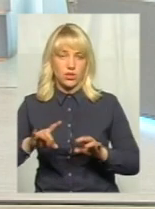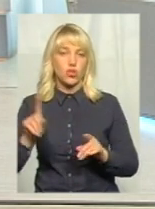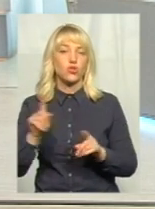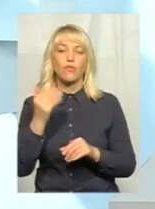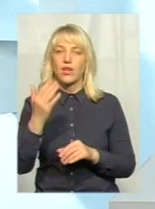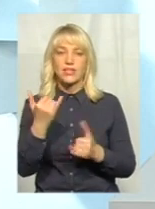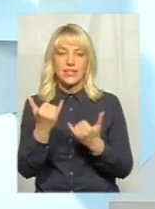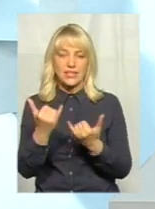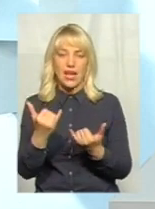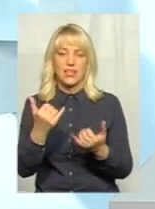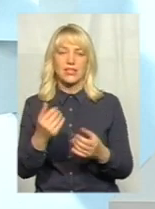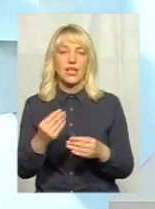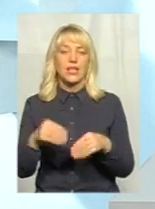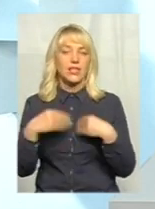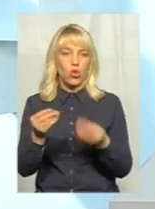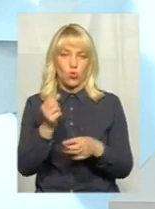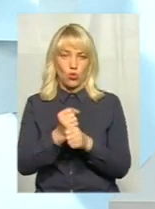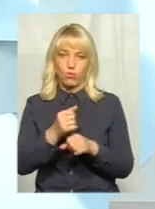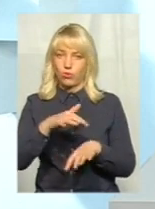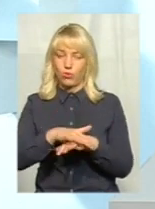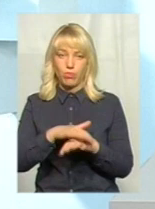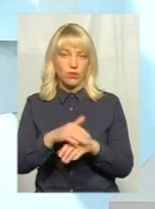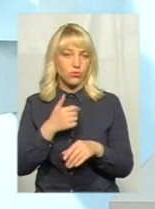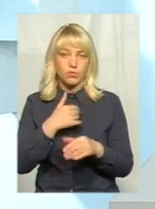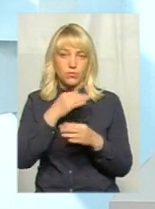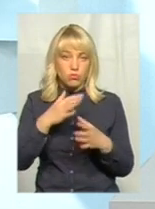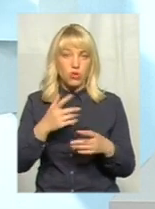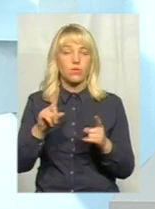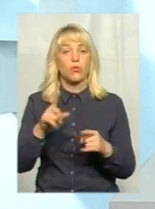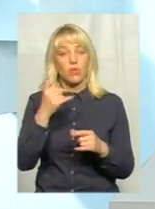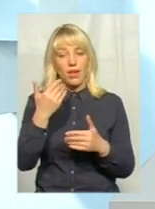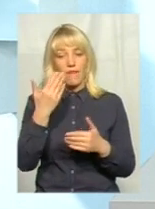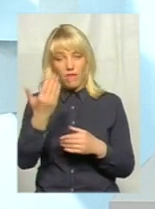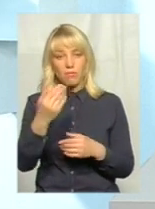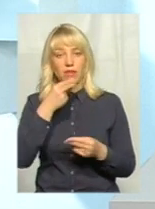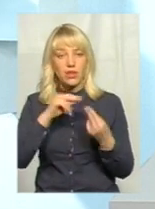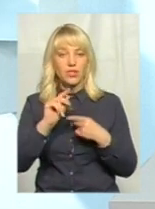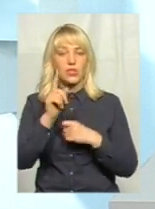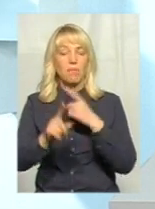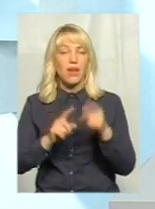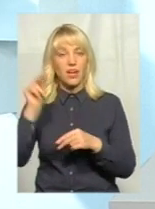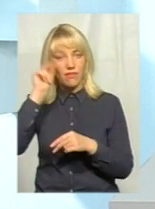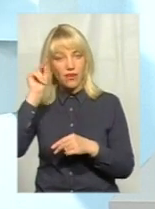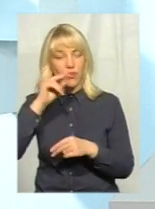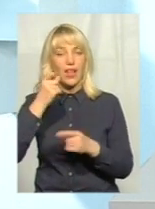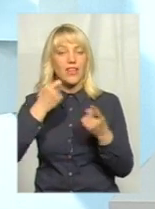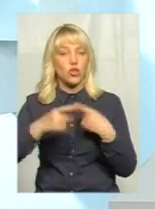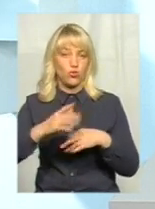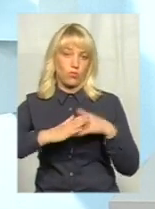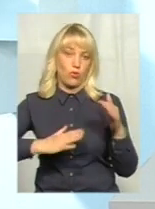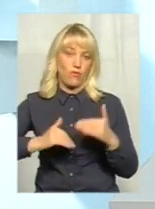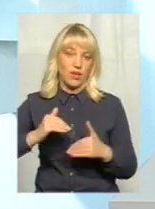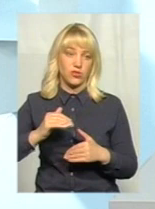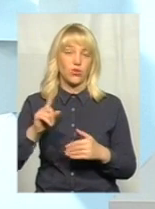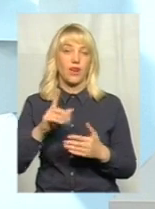тому ми пропонуємо вам перекваліфікуватися на ту професію, яка на сьогоднішній день є. А їх є багато, і це не тільки,